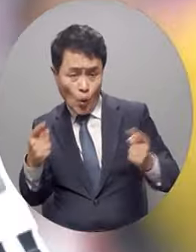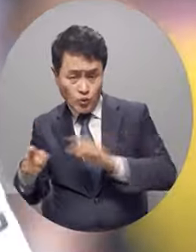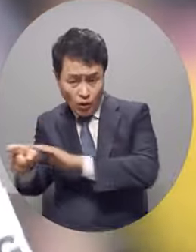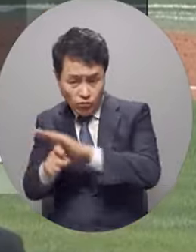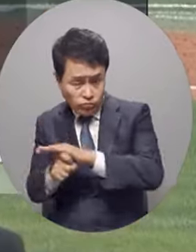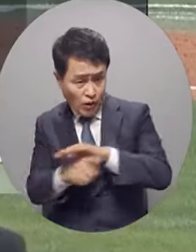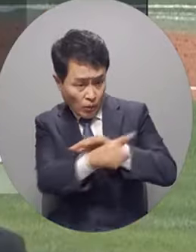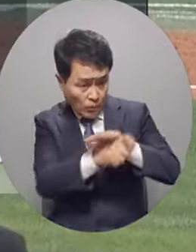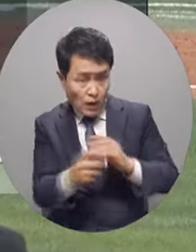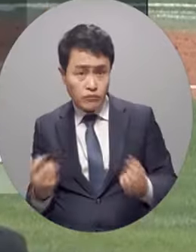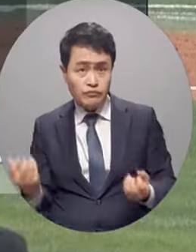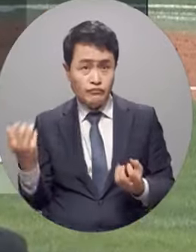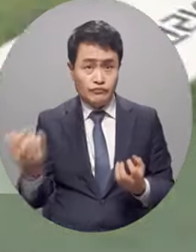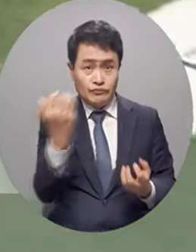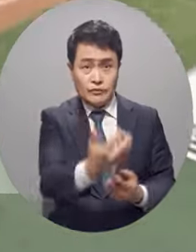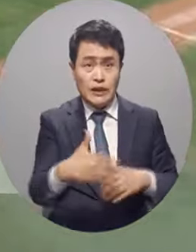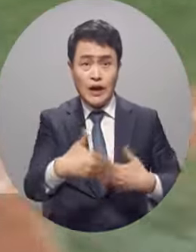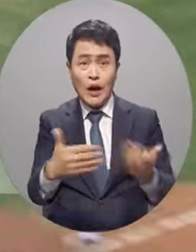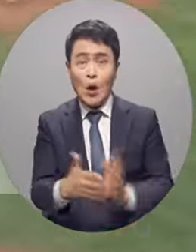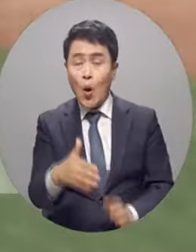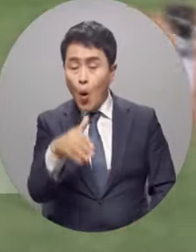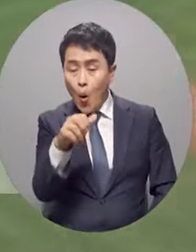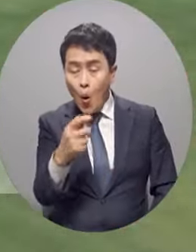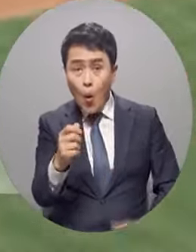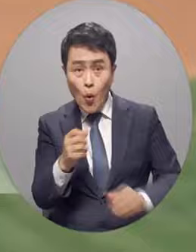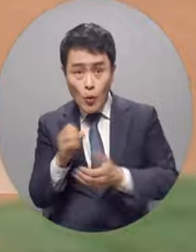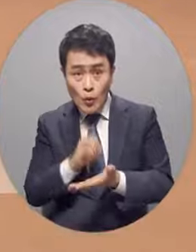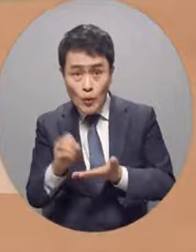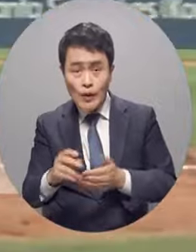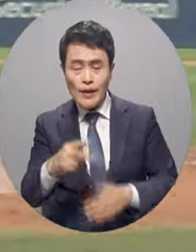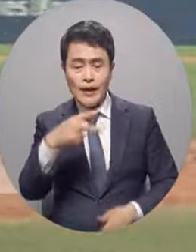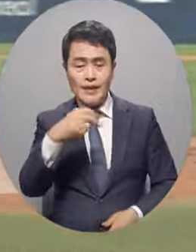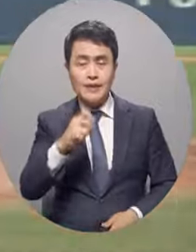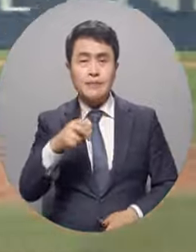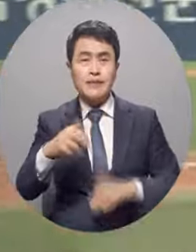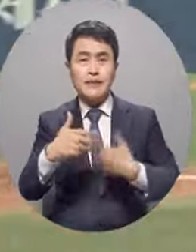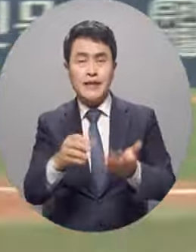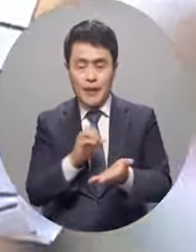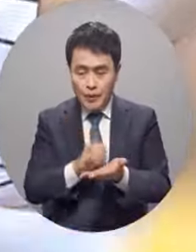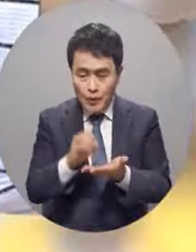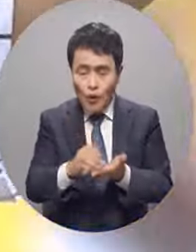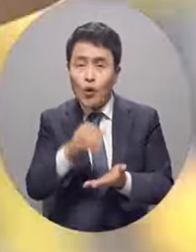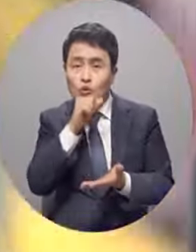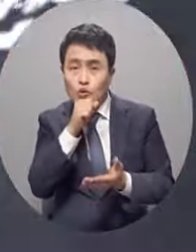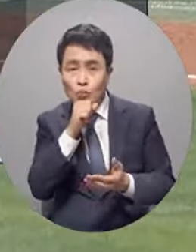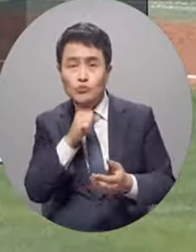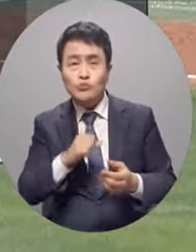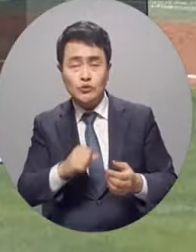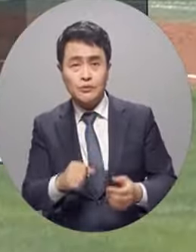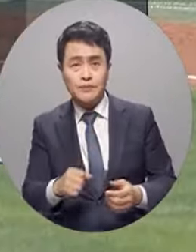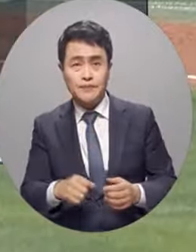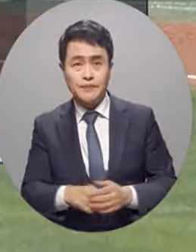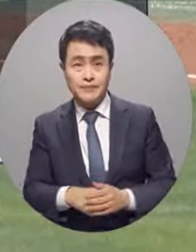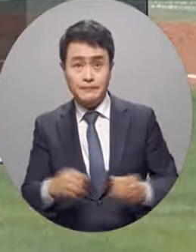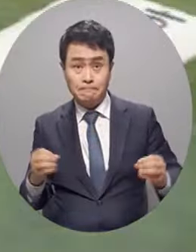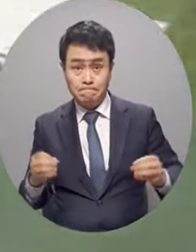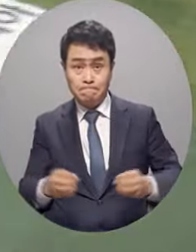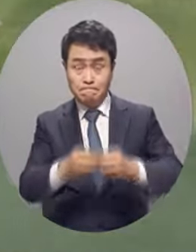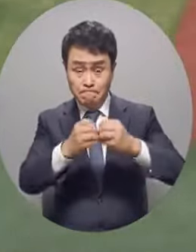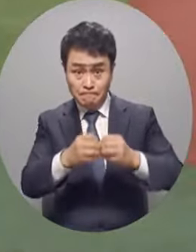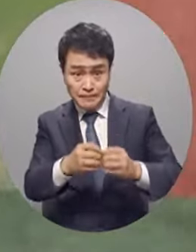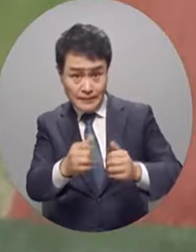감행했고 홍창기의 내야 땅볼과 신민재의 좌전 안타로 동점을 만들었습니다. 팽팽하던